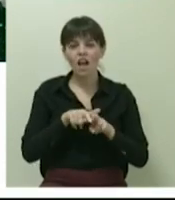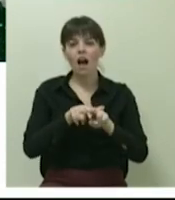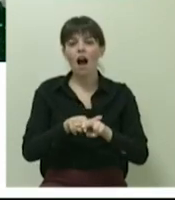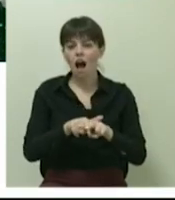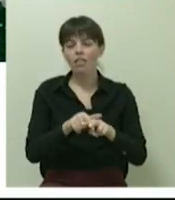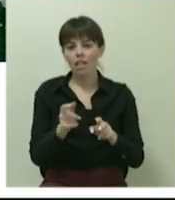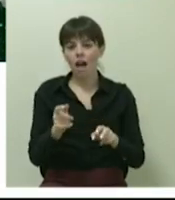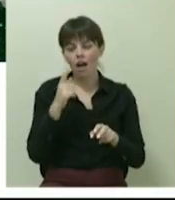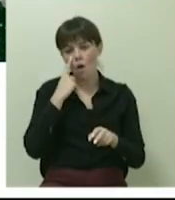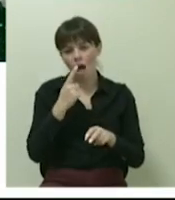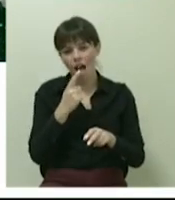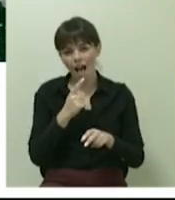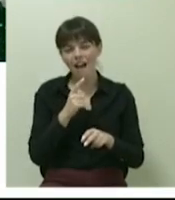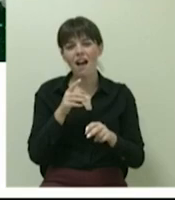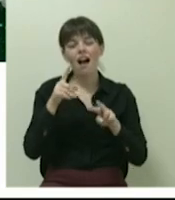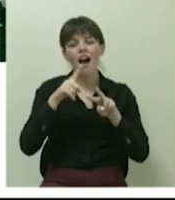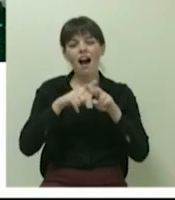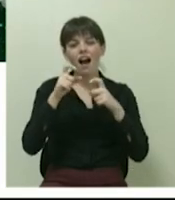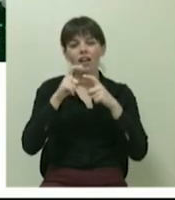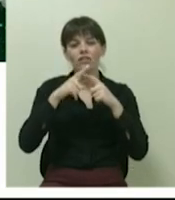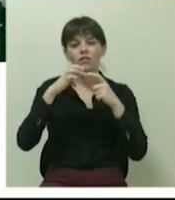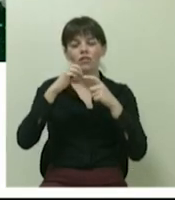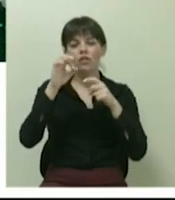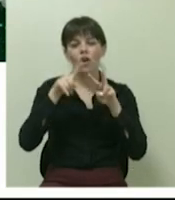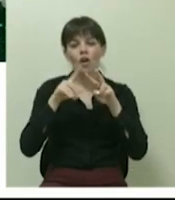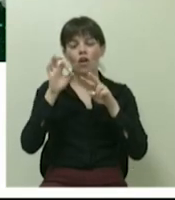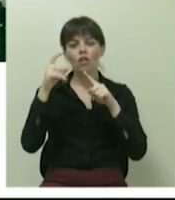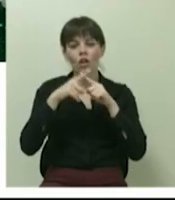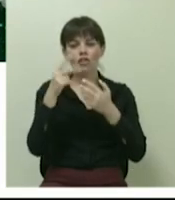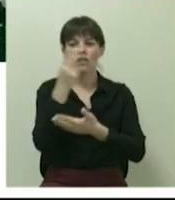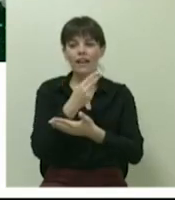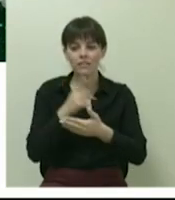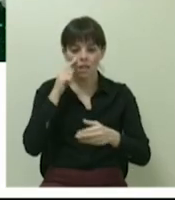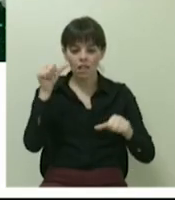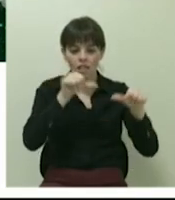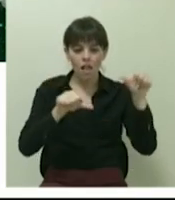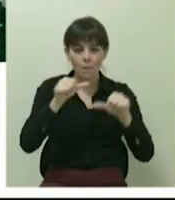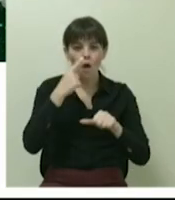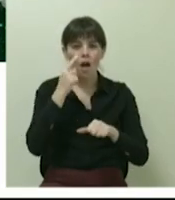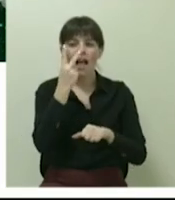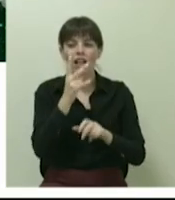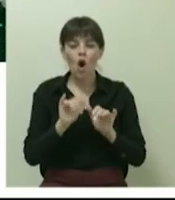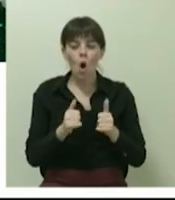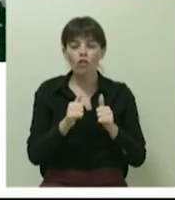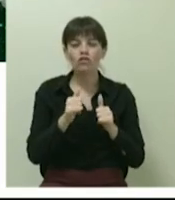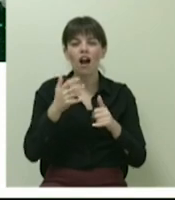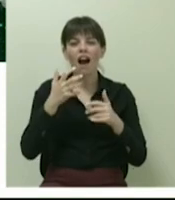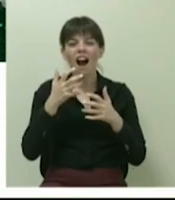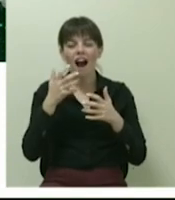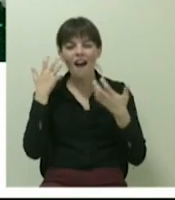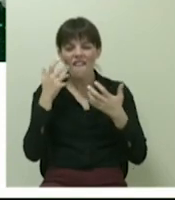bir astronot resmi. Pat bir dakika sonra karşınızda. İşte laboratuvarda deney yapan iki tane oyuncak ayı resmi